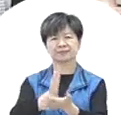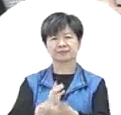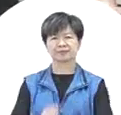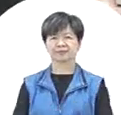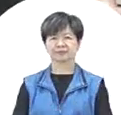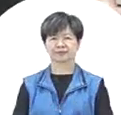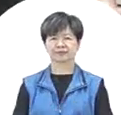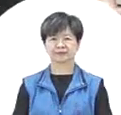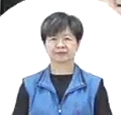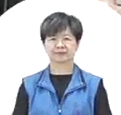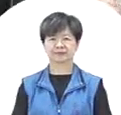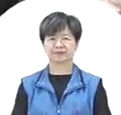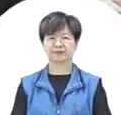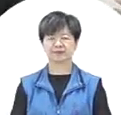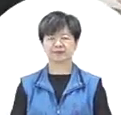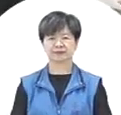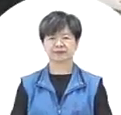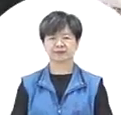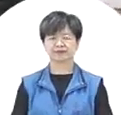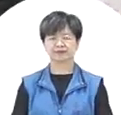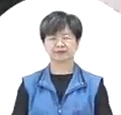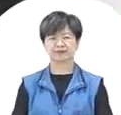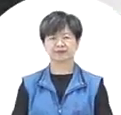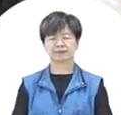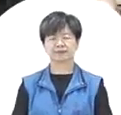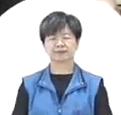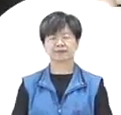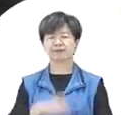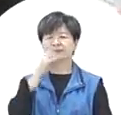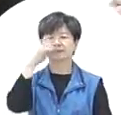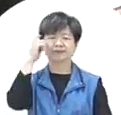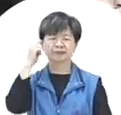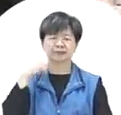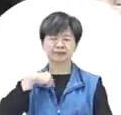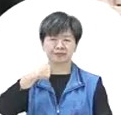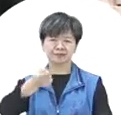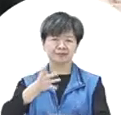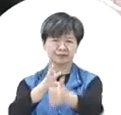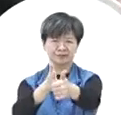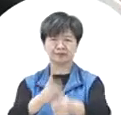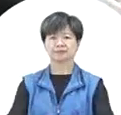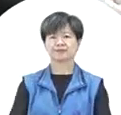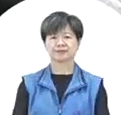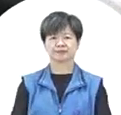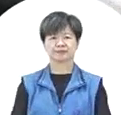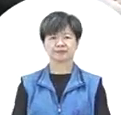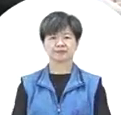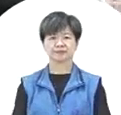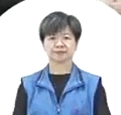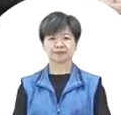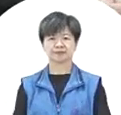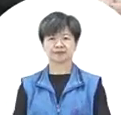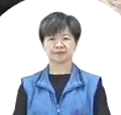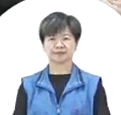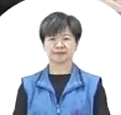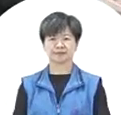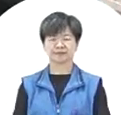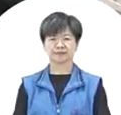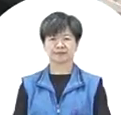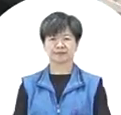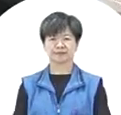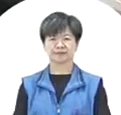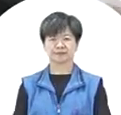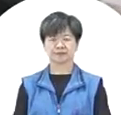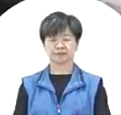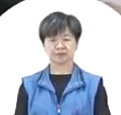了。 好，不好意思哈，我再来请教下一页。好，其实除了我们的